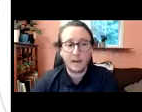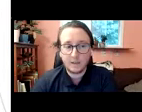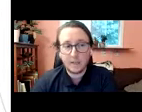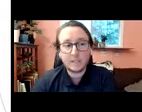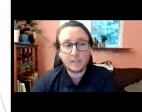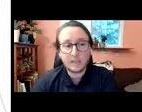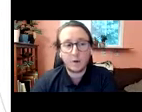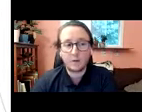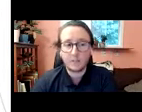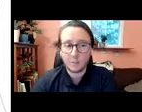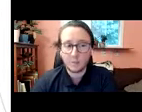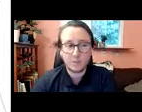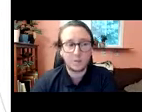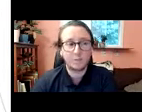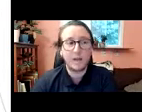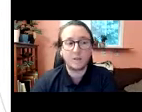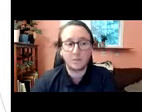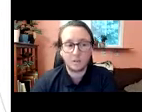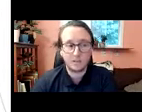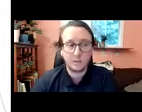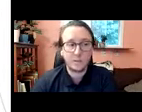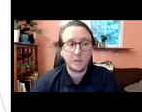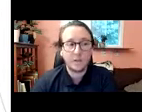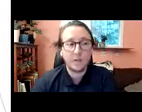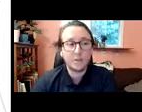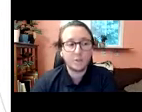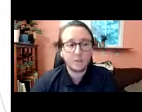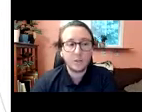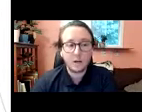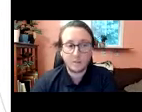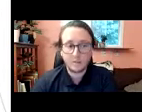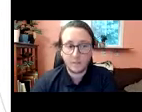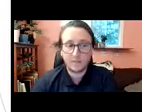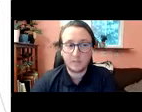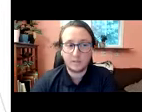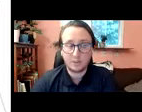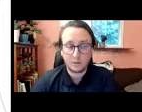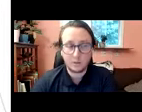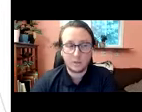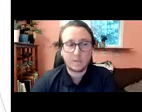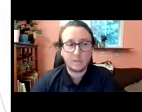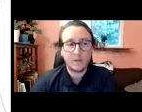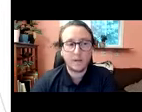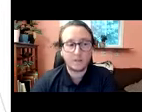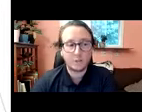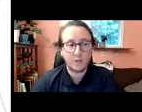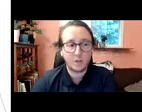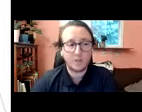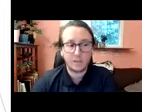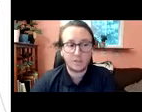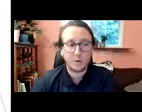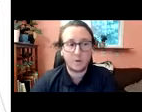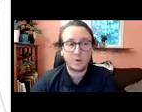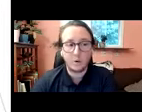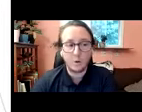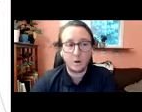je vais continuer sans la citation de H. Et cela dit que c'est l'attitude typique